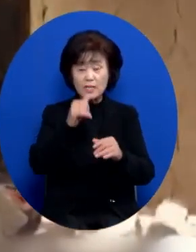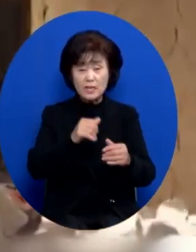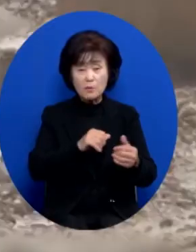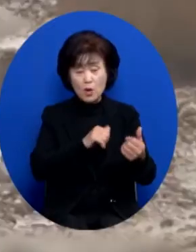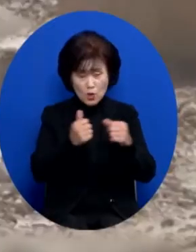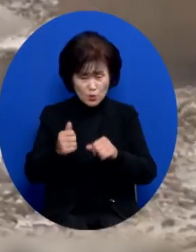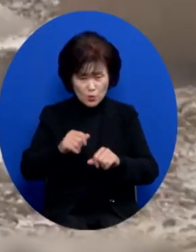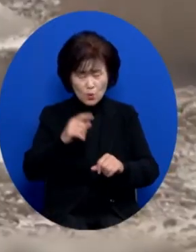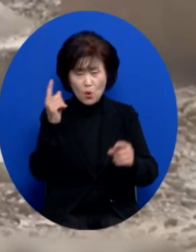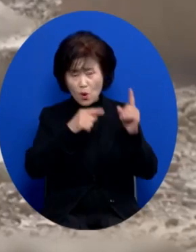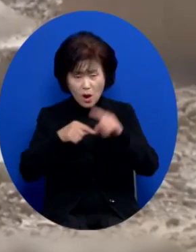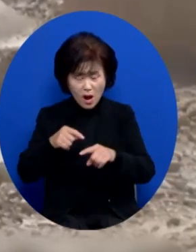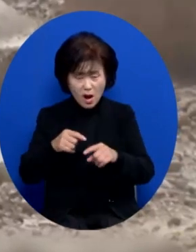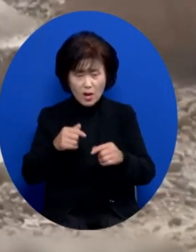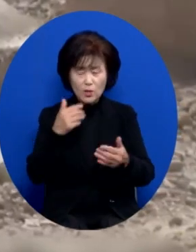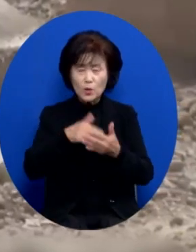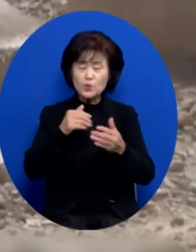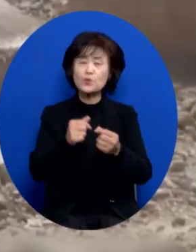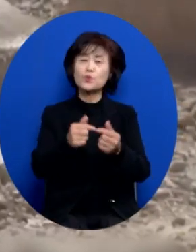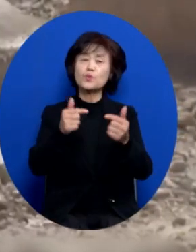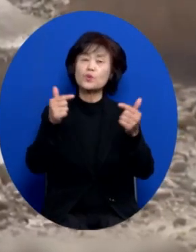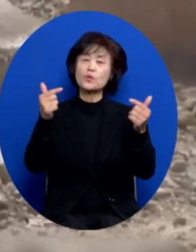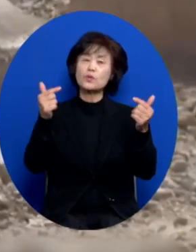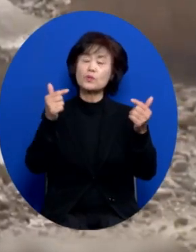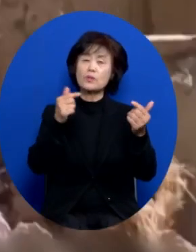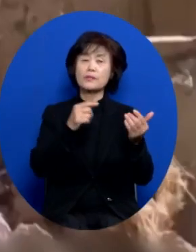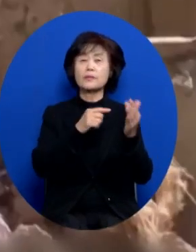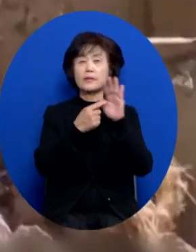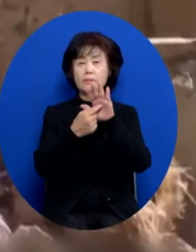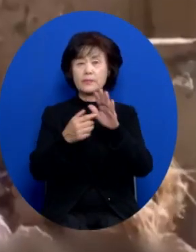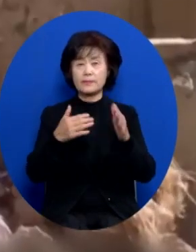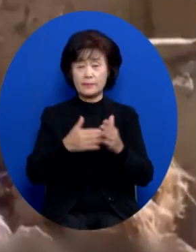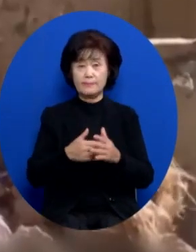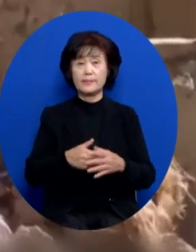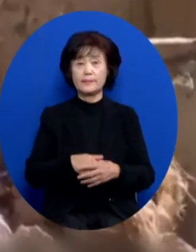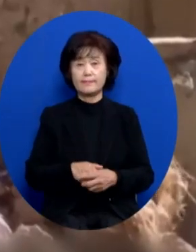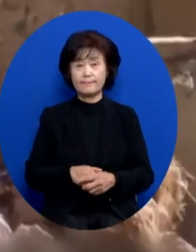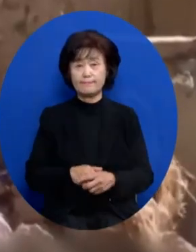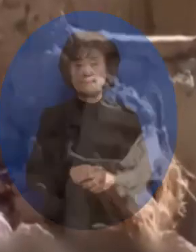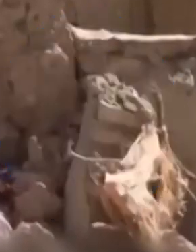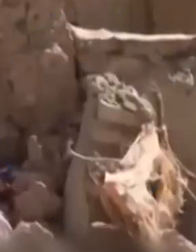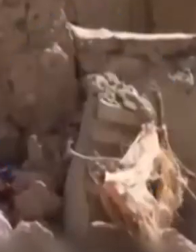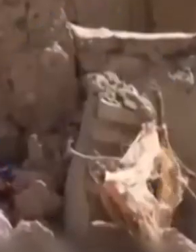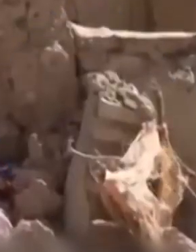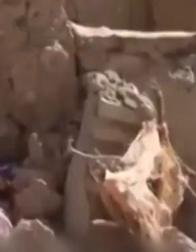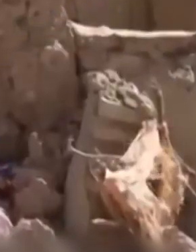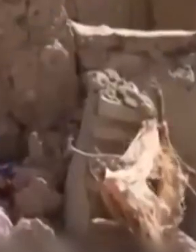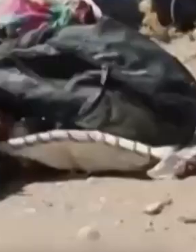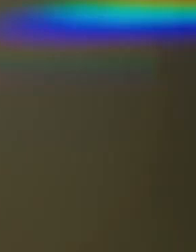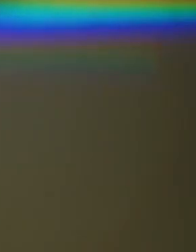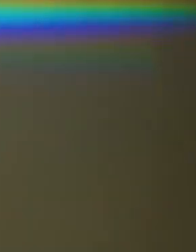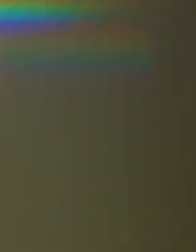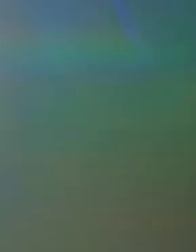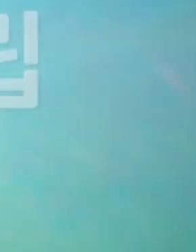계속 늘어날 것으로 보인다고 전했습니다. 지금까지 소셜 브리핑 크리스천을 위한 세상 보기였습니다.